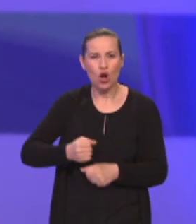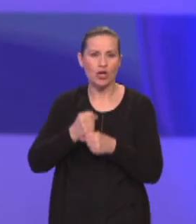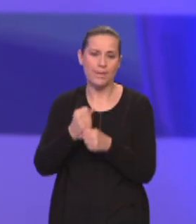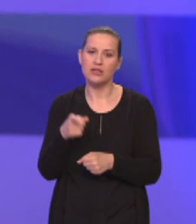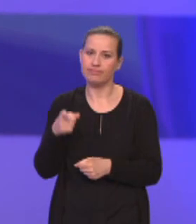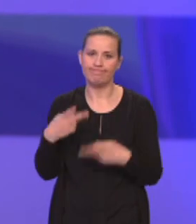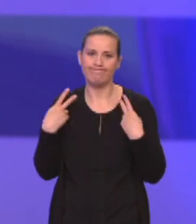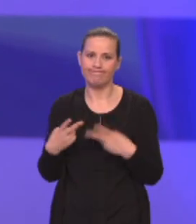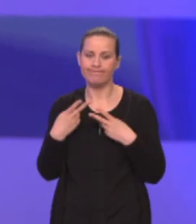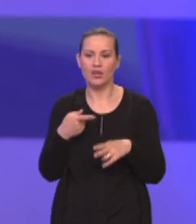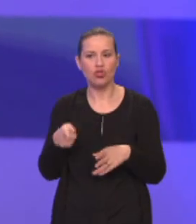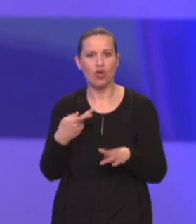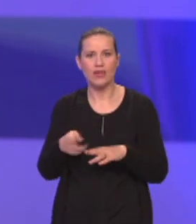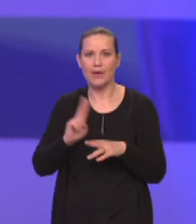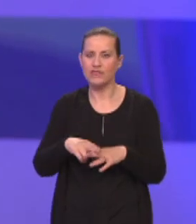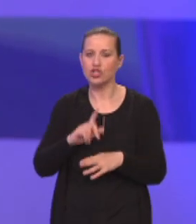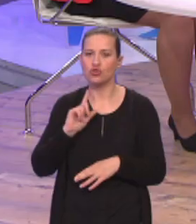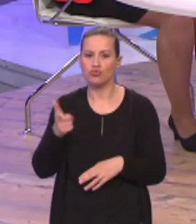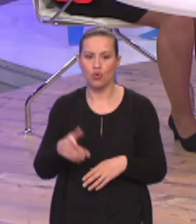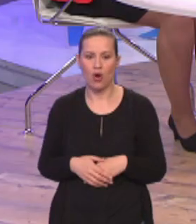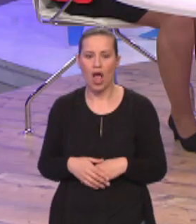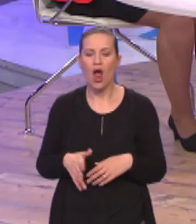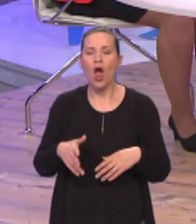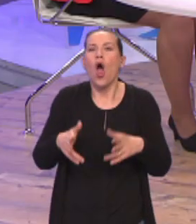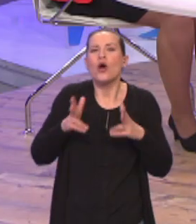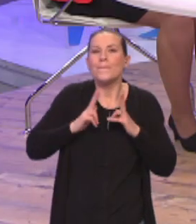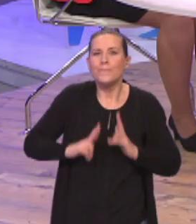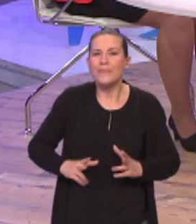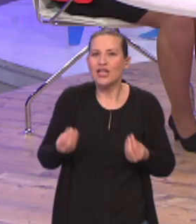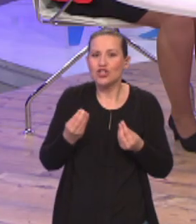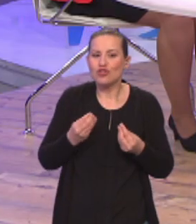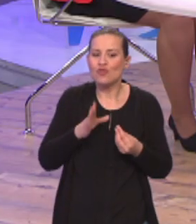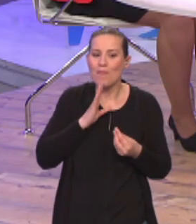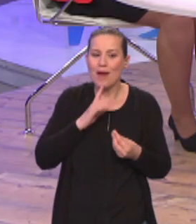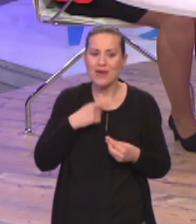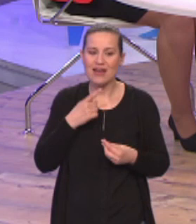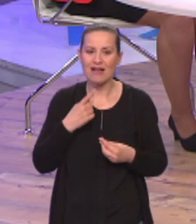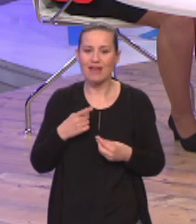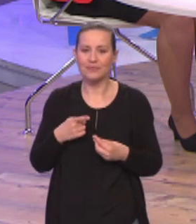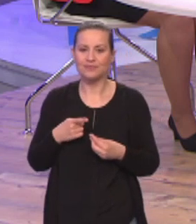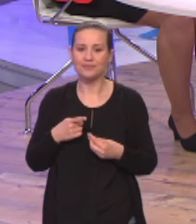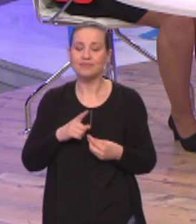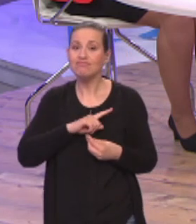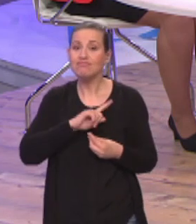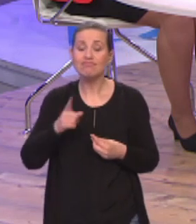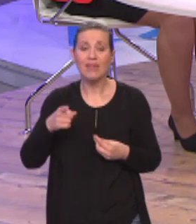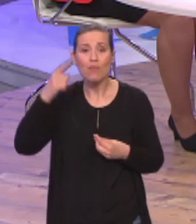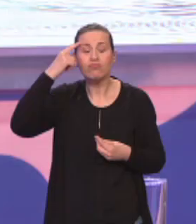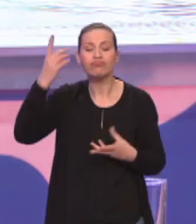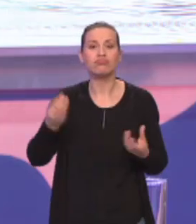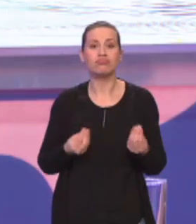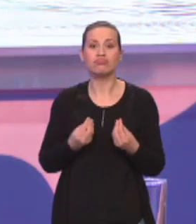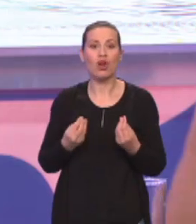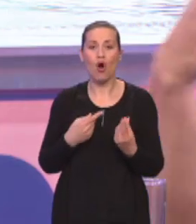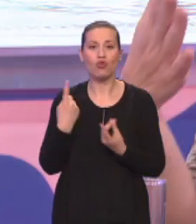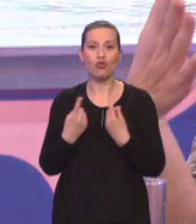nešto što čovjeku treba više odići. Onaj mir, ono što su tako roditeljice, majke su rekle, ne smijem niti pomisliti što će